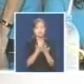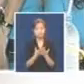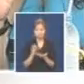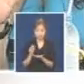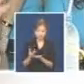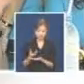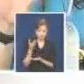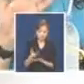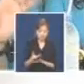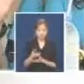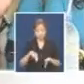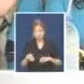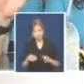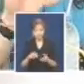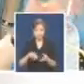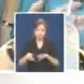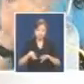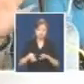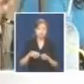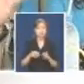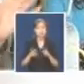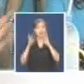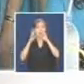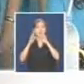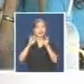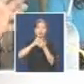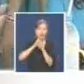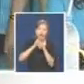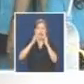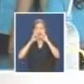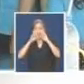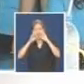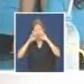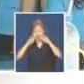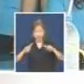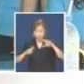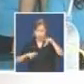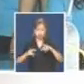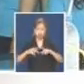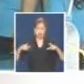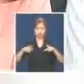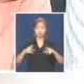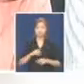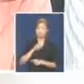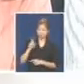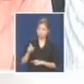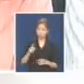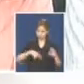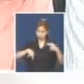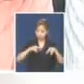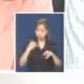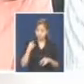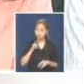ทุนก็ไปเรื่องตัวนั้นเทรดเรื่องห้างใหญ่ๆหรือละห้าสลิปพวกนั้นเนี่ยเราไปควบคุมเขานะครับเพราะว่า